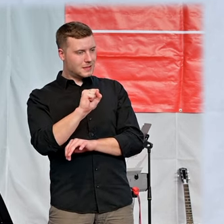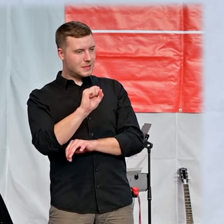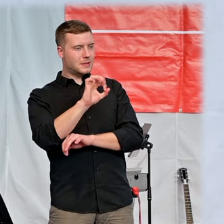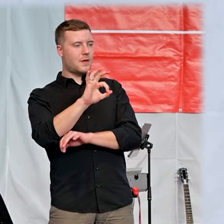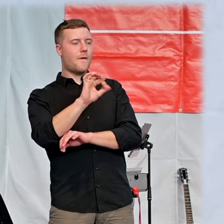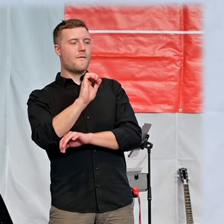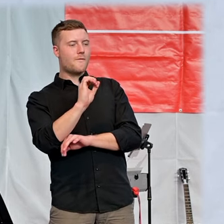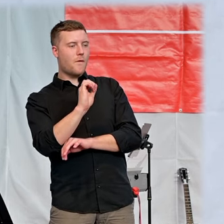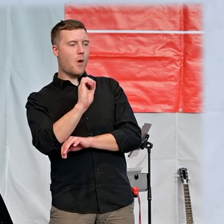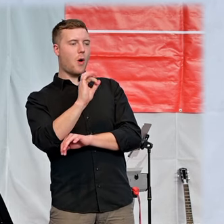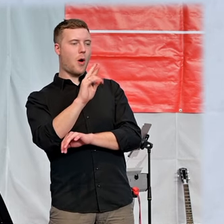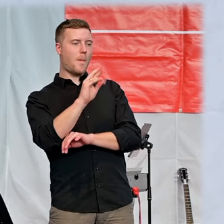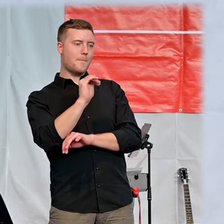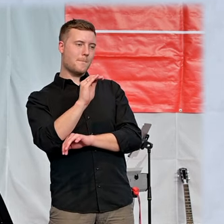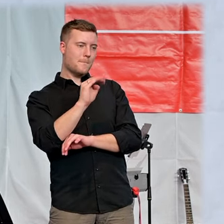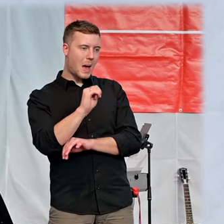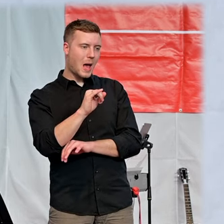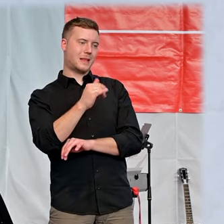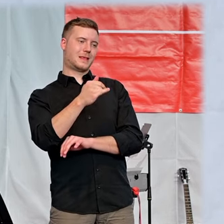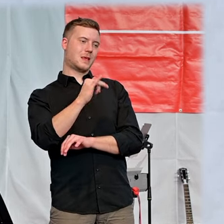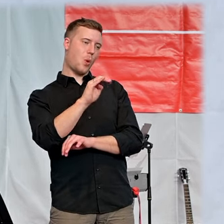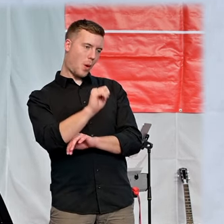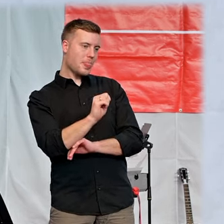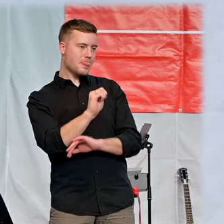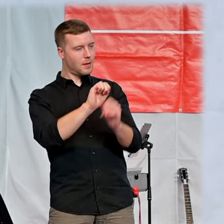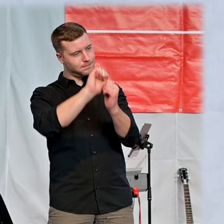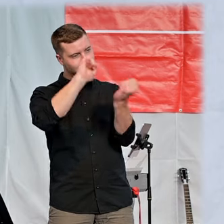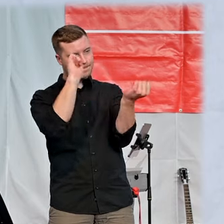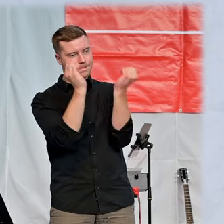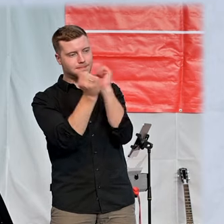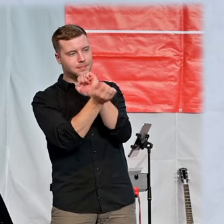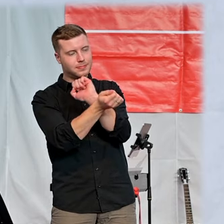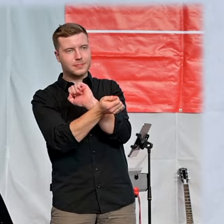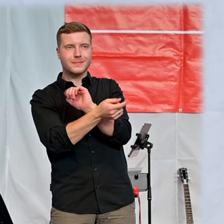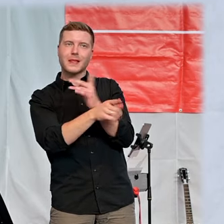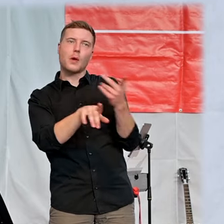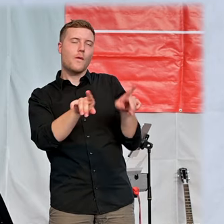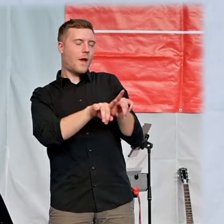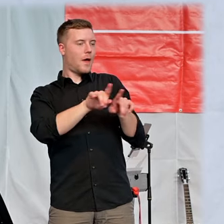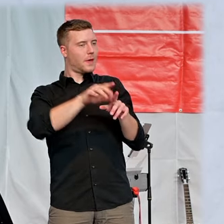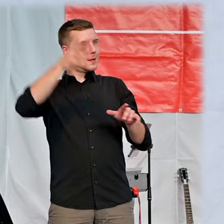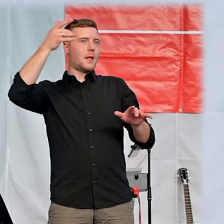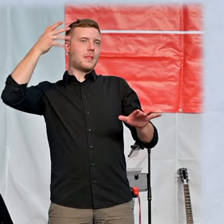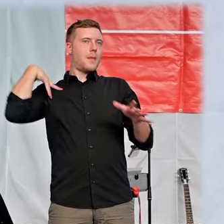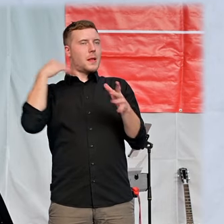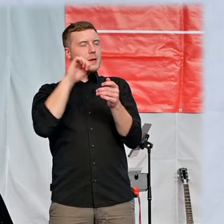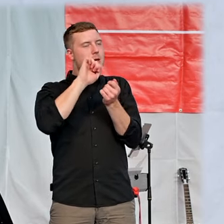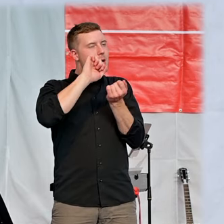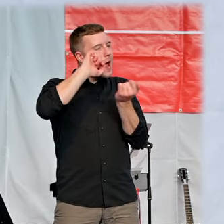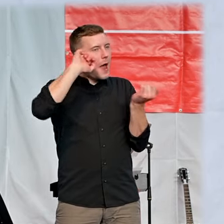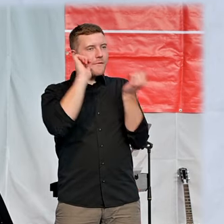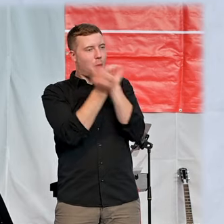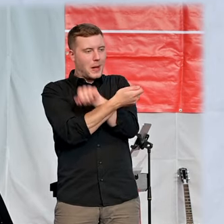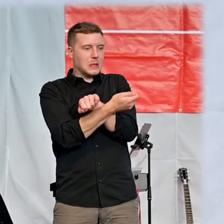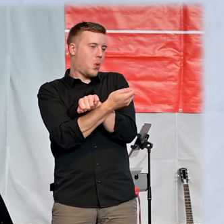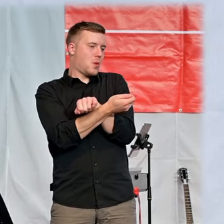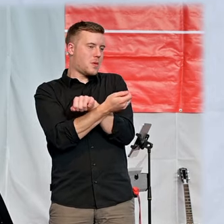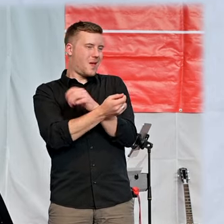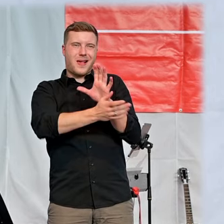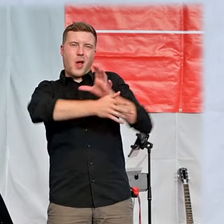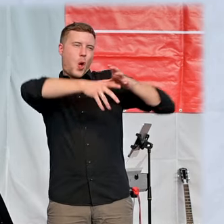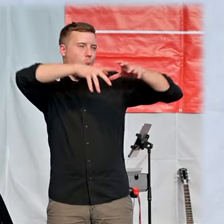Reformationchen, sage ich mal so, sondern ein paar Erneuerungen, ein paar Änderungen. Sondern es bedeutet